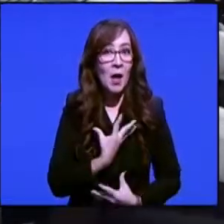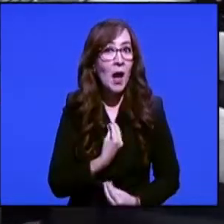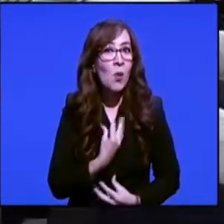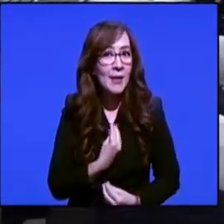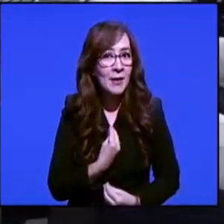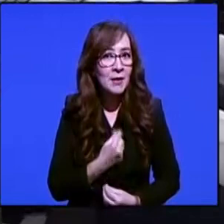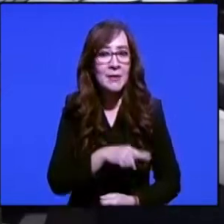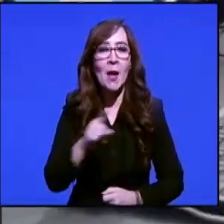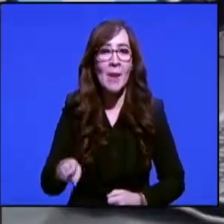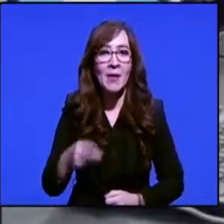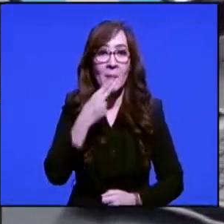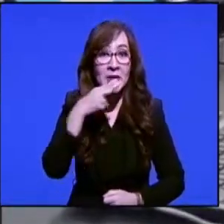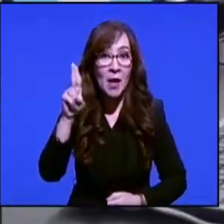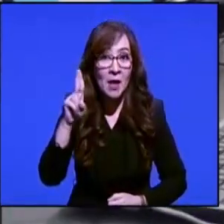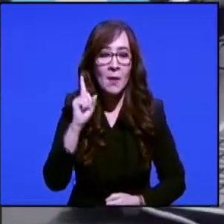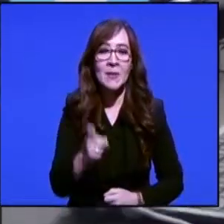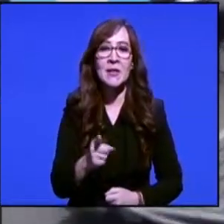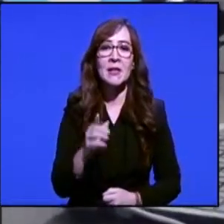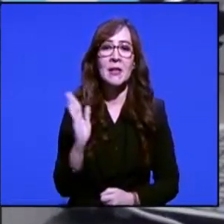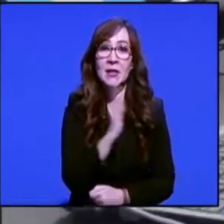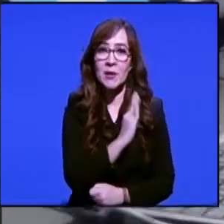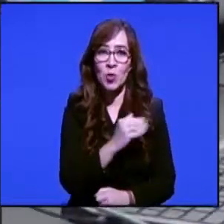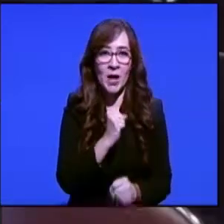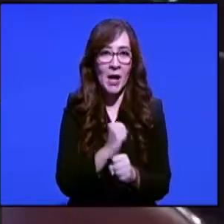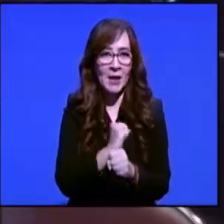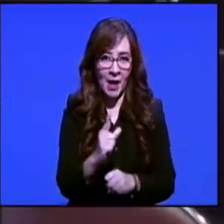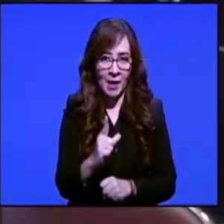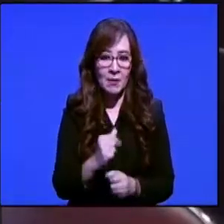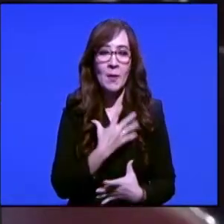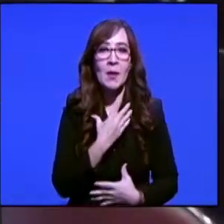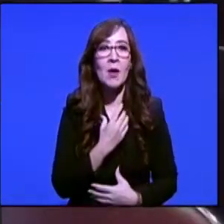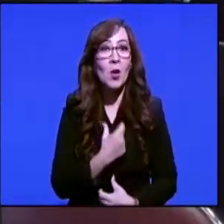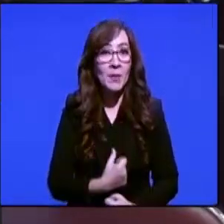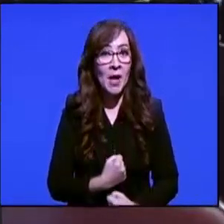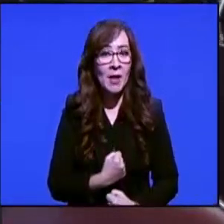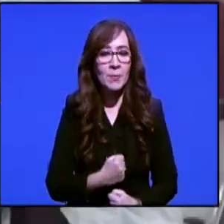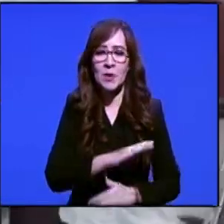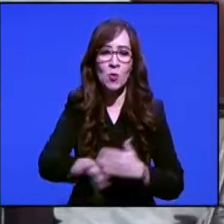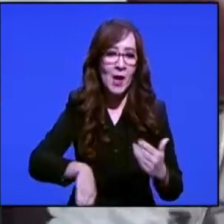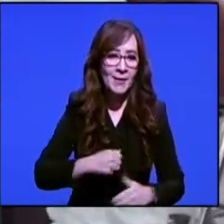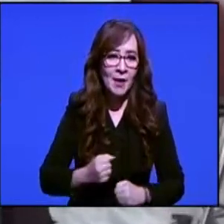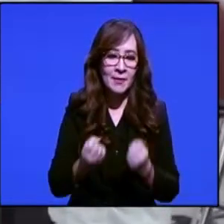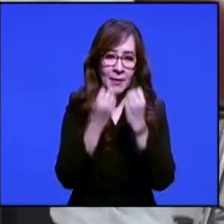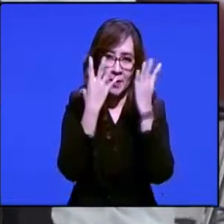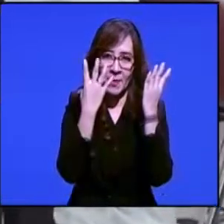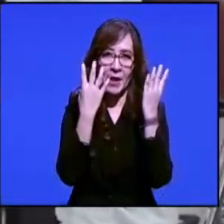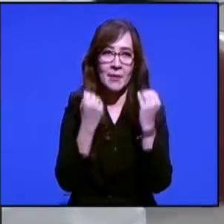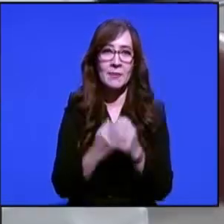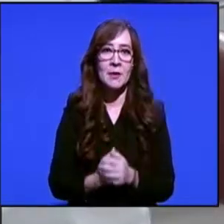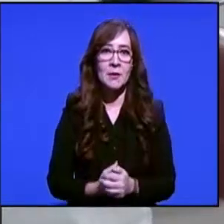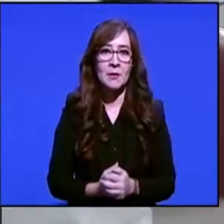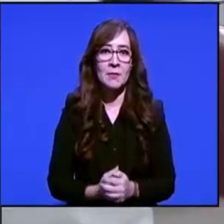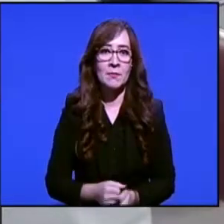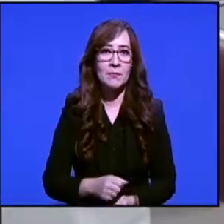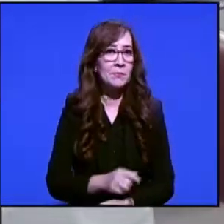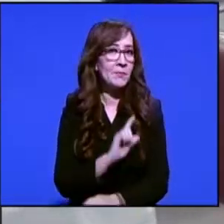optimis, meski sudah pernah gagal pada ujian sebelumnya. Peserta berharap pada penerimaan kali ini semuanya berlangsung transparan, sehingga menghindari